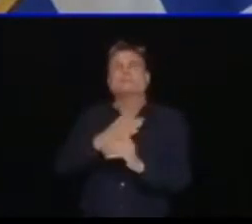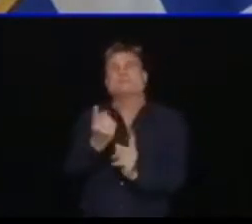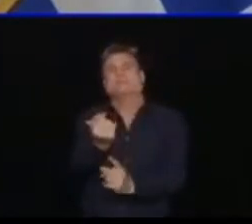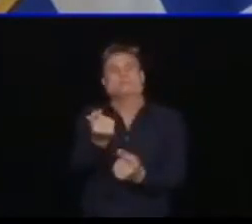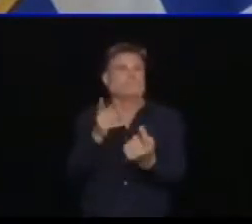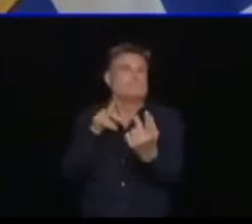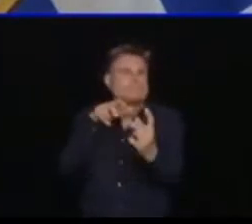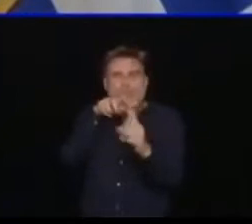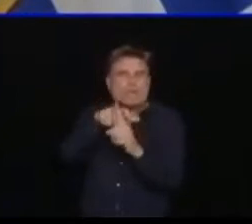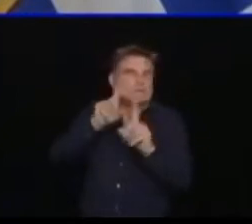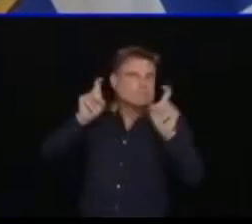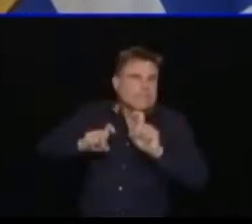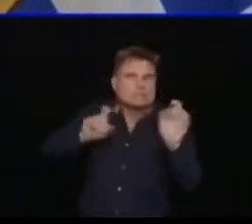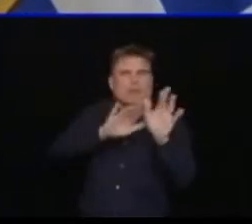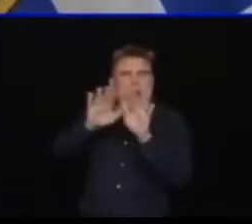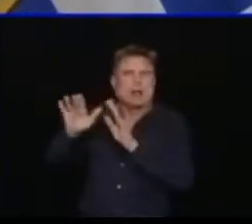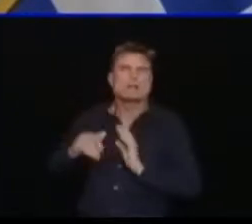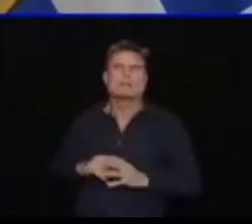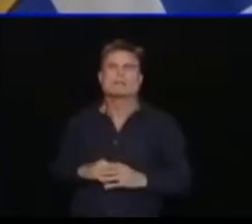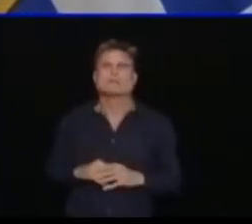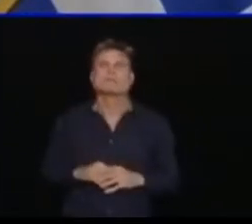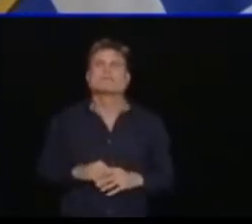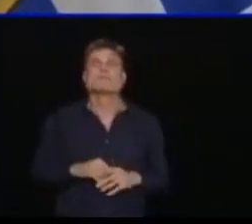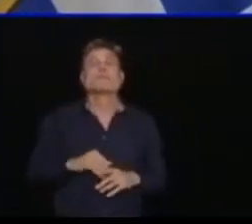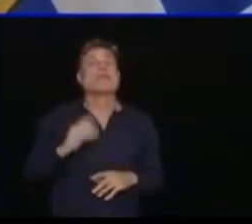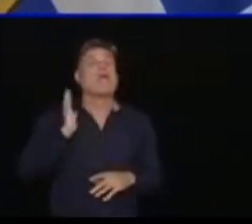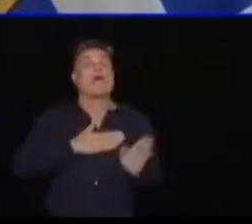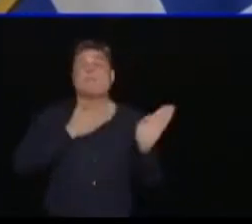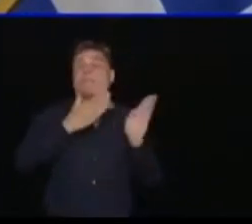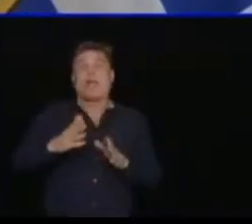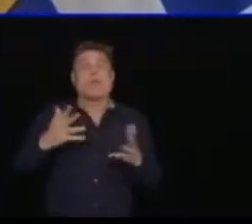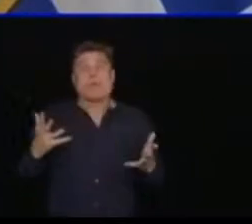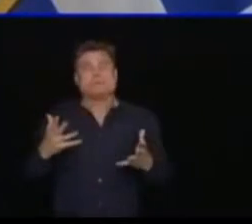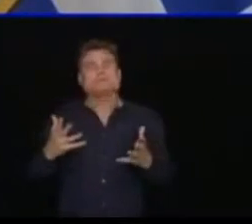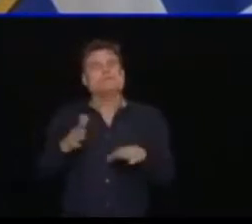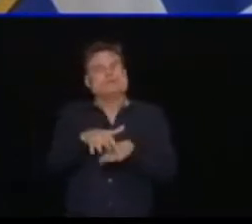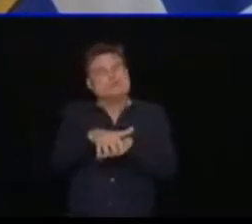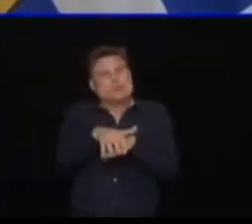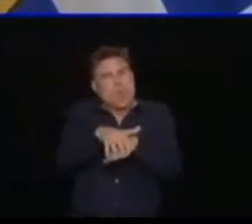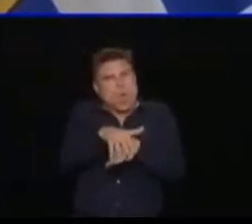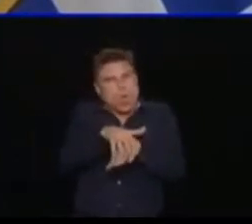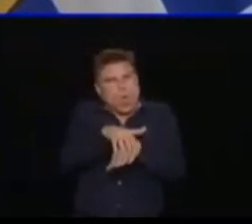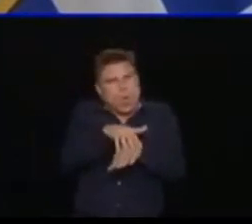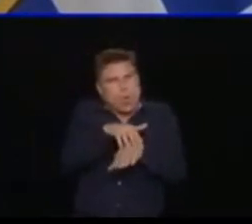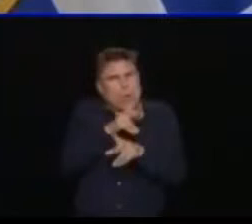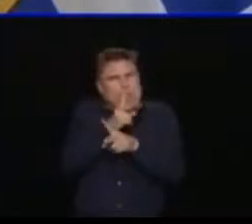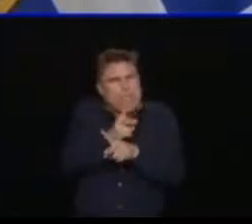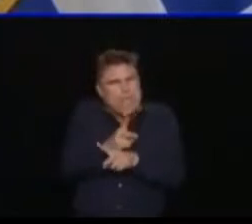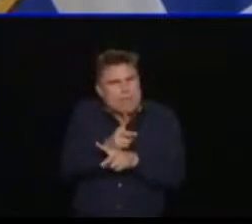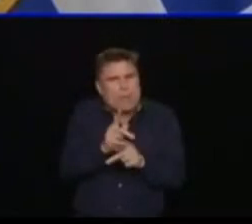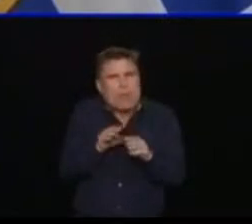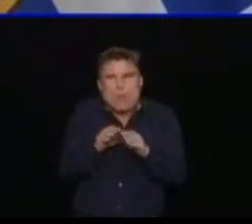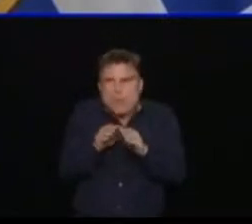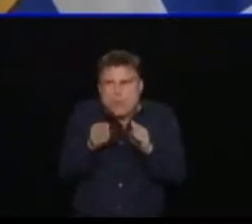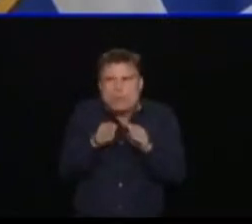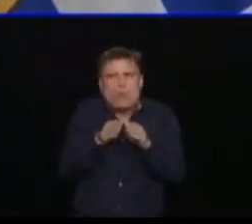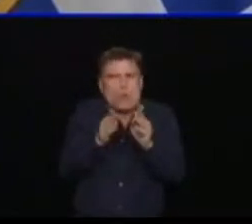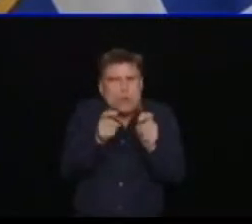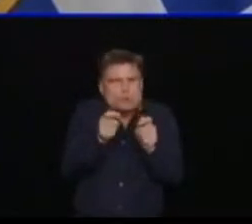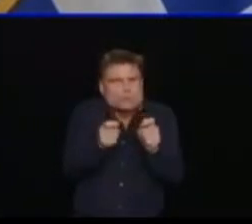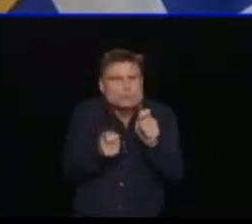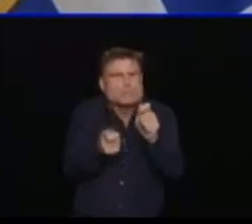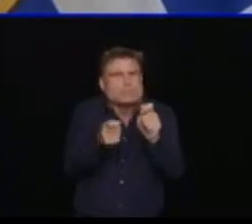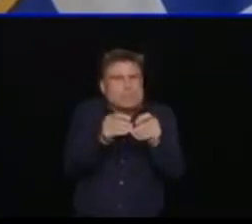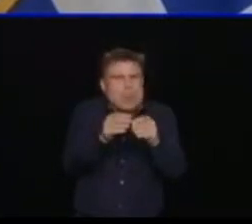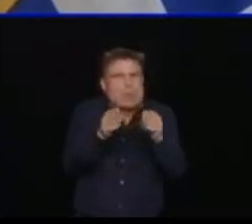所以我们也不停地在调整和 何修改我们的政策和落实